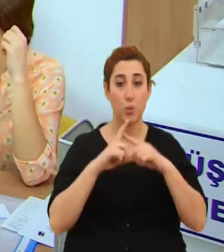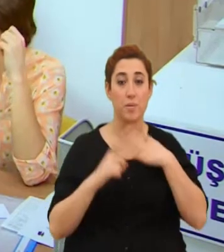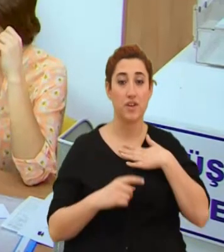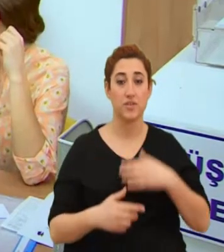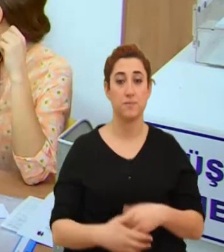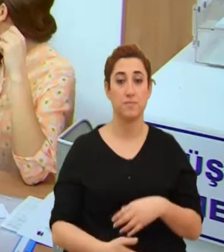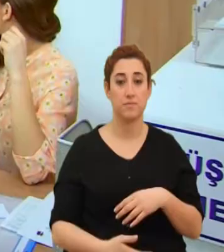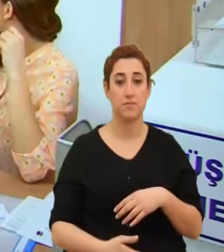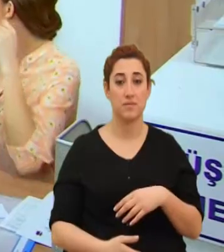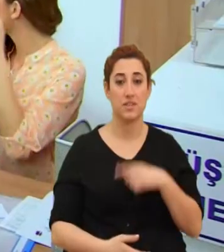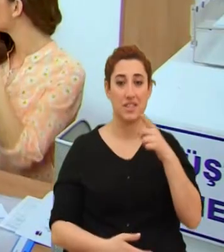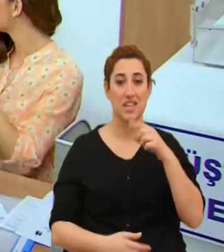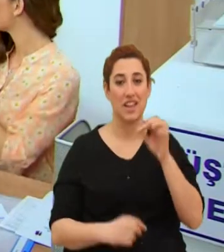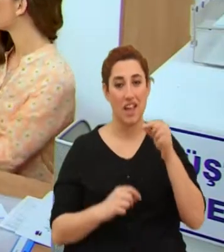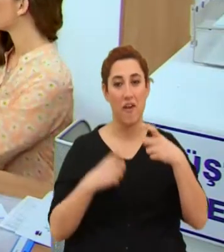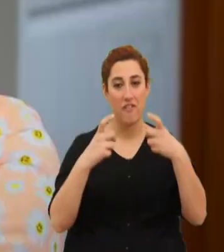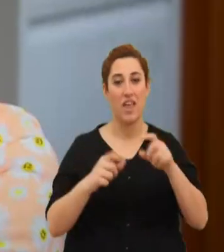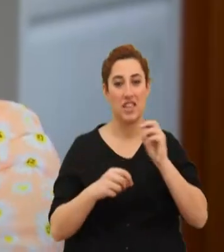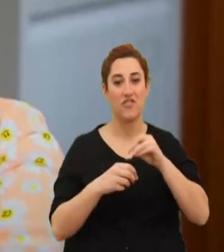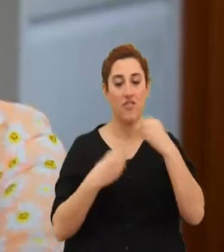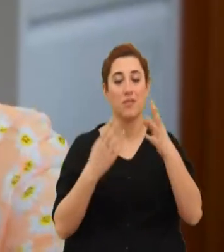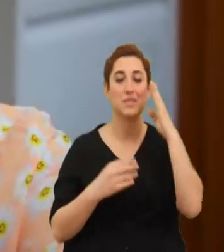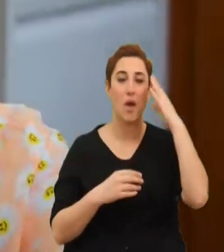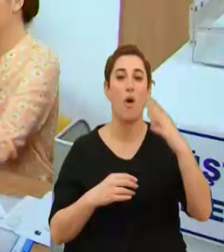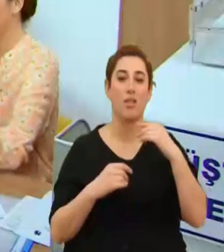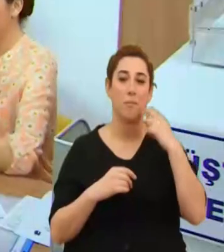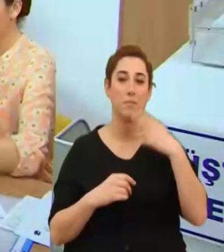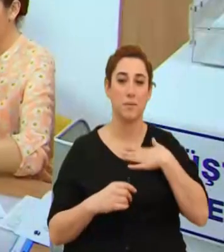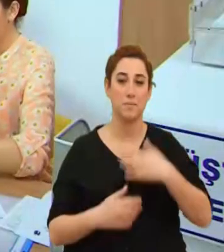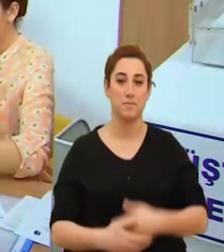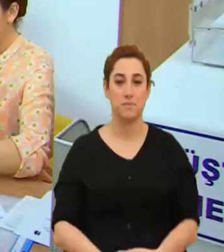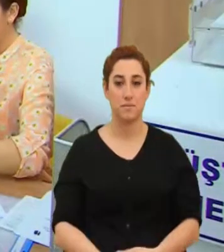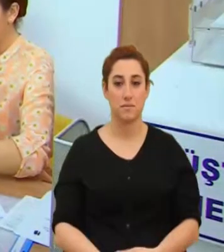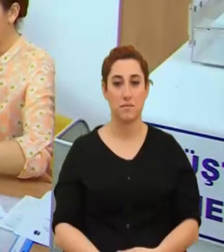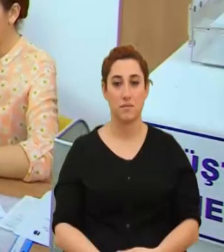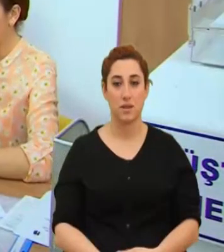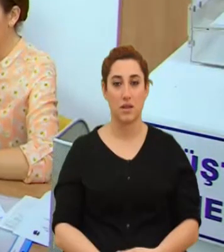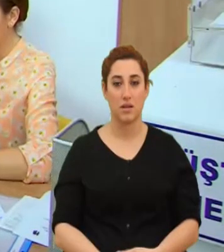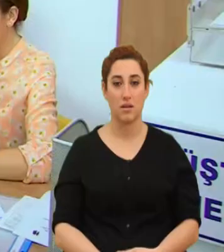Tuğbacığım, sakinleşmen için sen de bir kahve yaptım. Sağ ol abla.